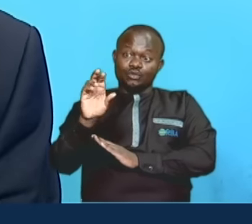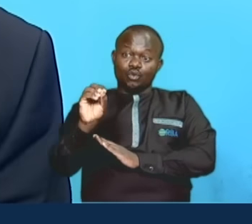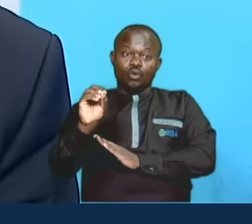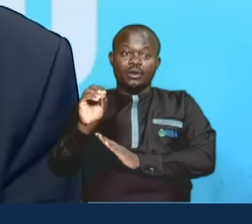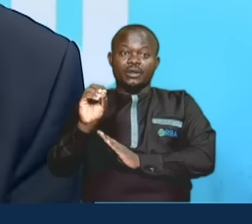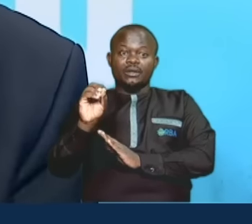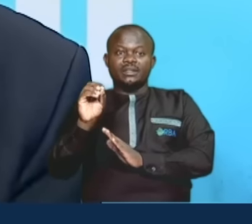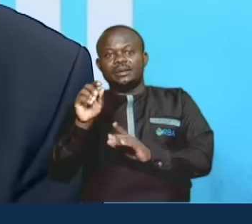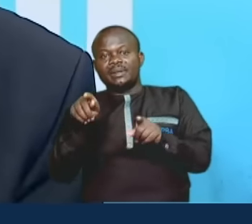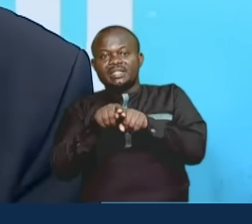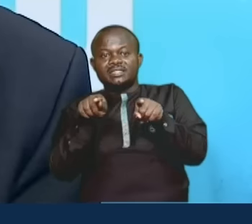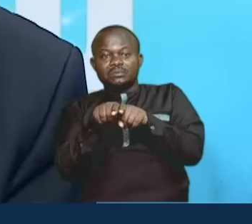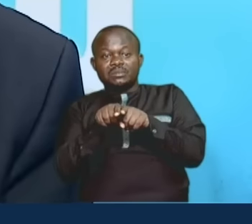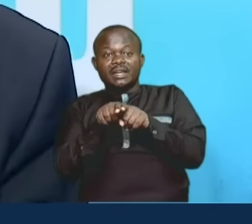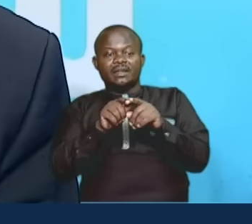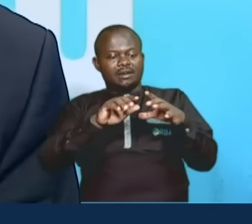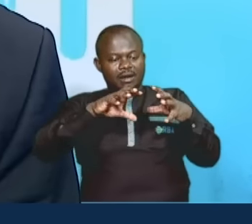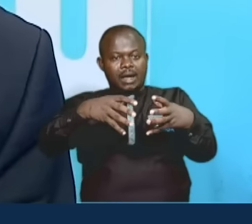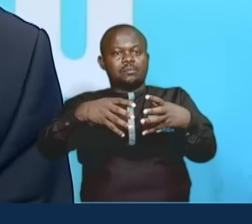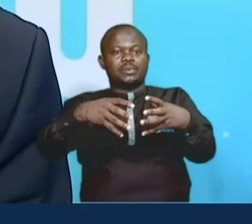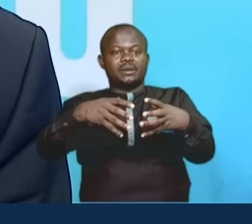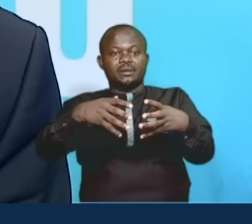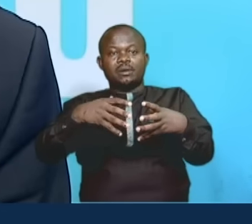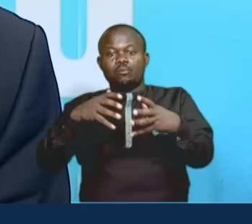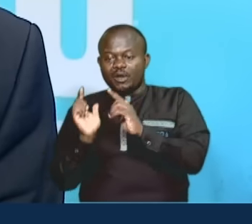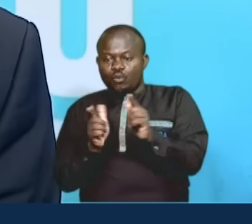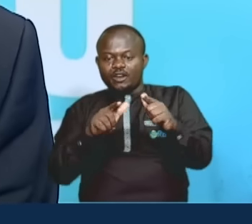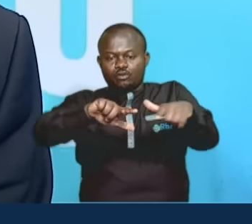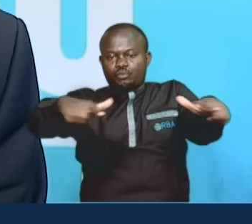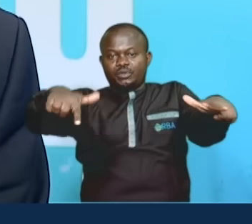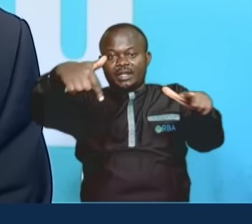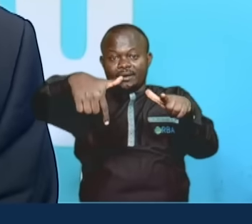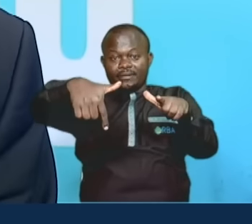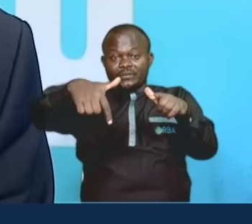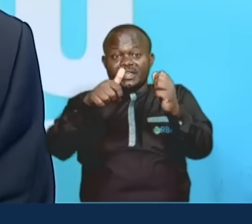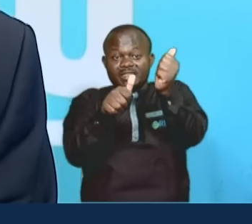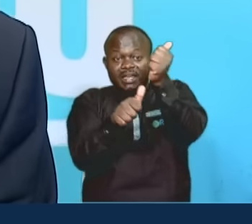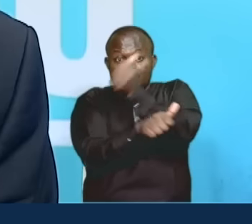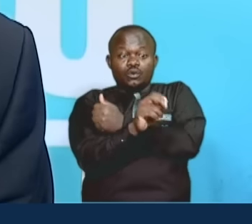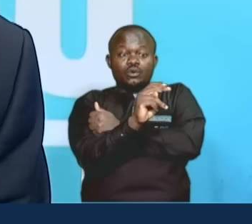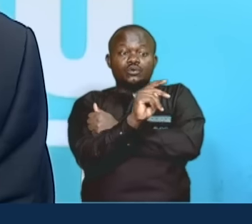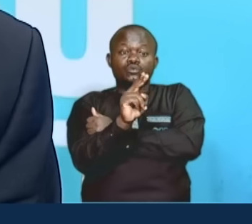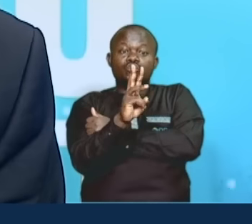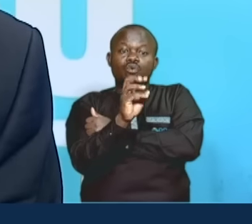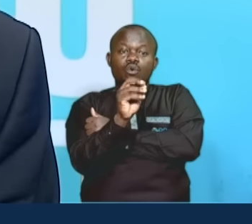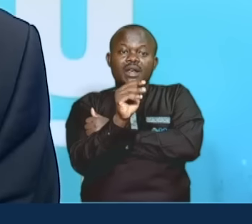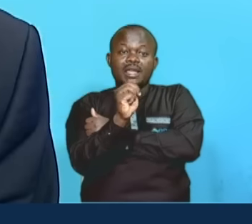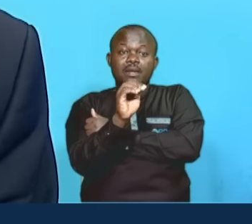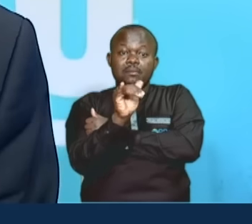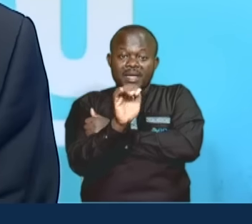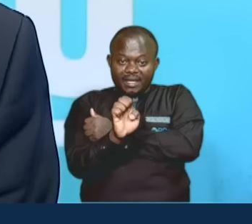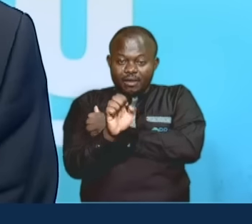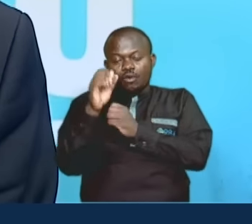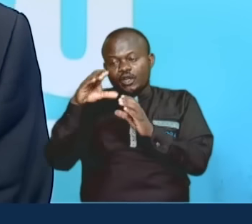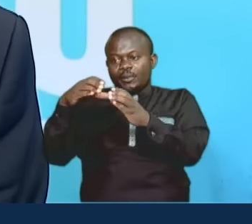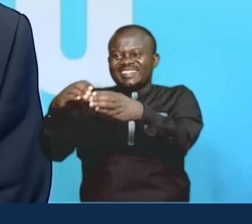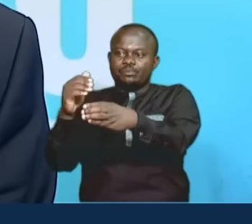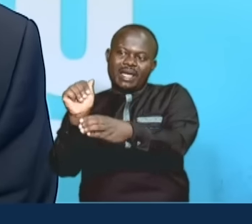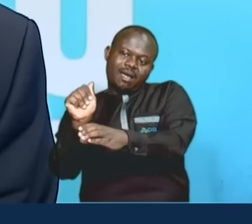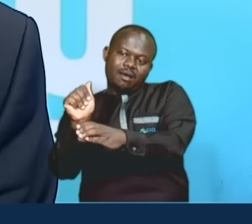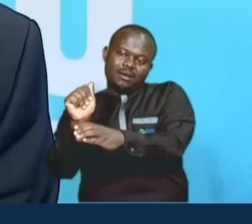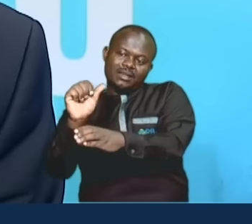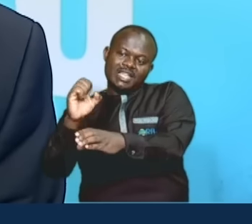equivalent y'amakompanyi muri infanterie. Yari yungirije Nzoneme kuko ari wayoboraga Squadron A. None abo